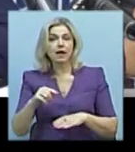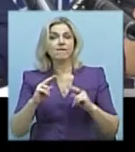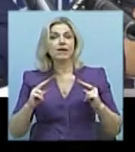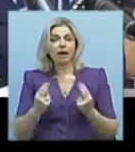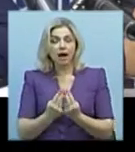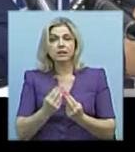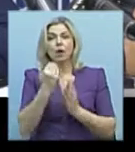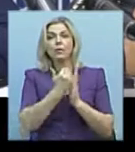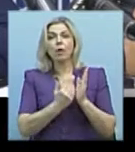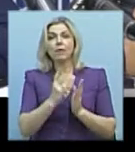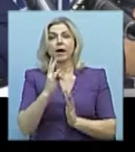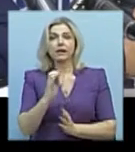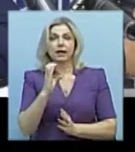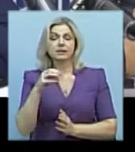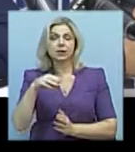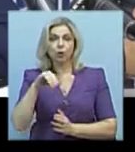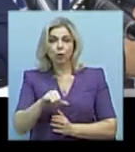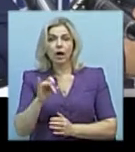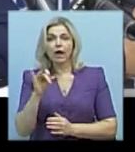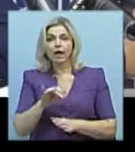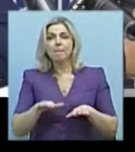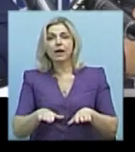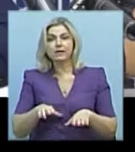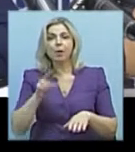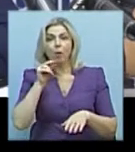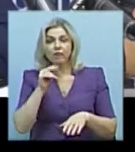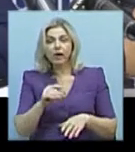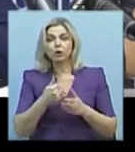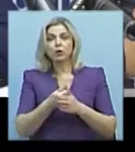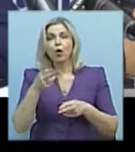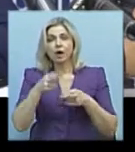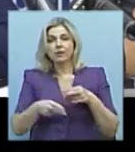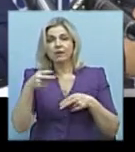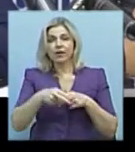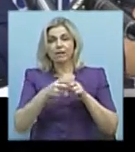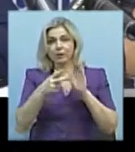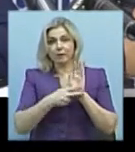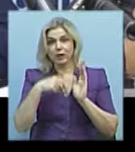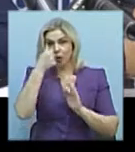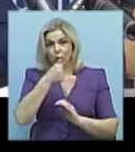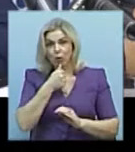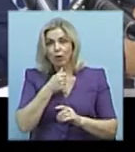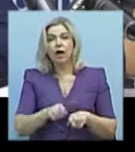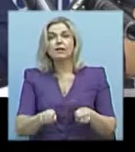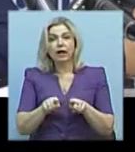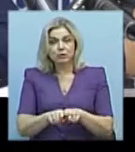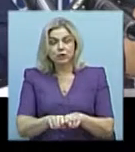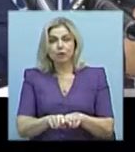програми НСТУ та місцеве мовлення до кінця 2018 року. Таким чином,